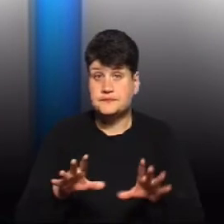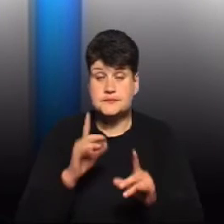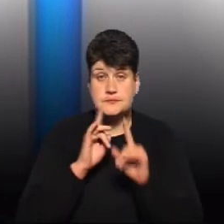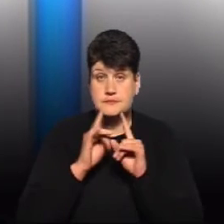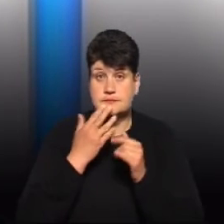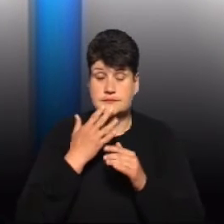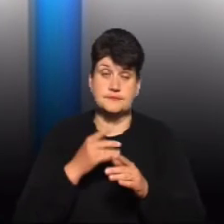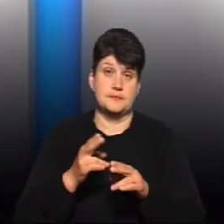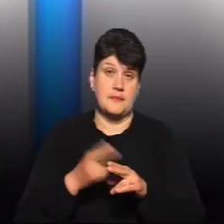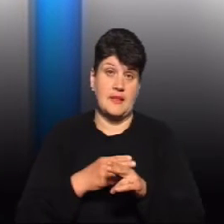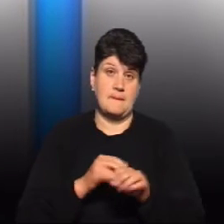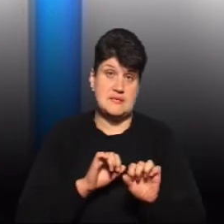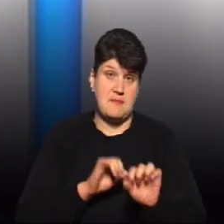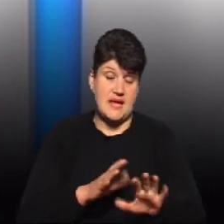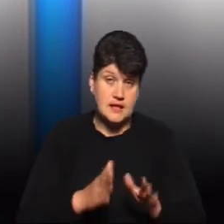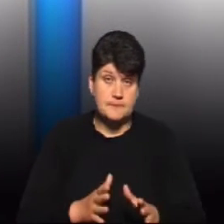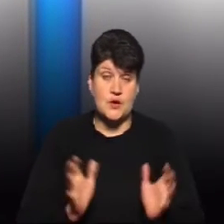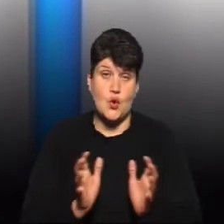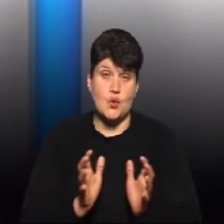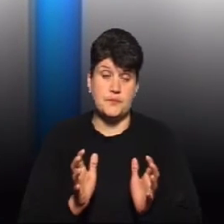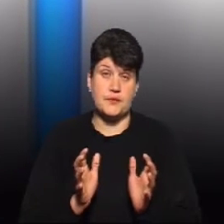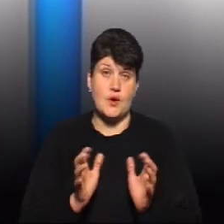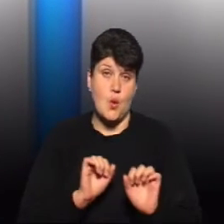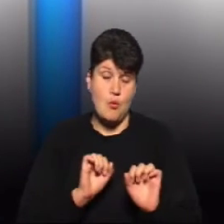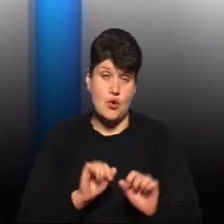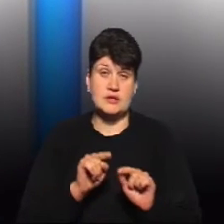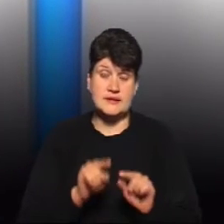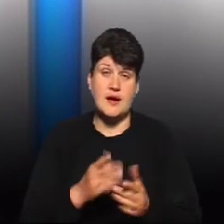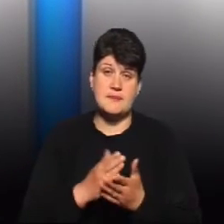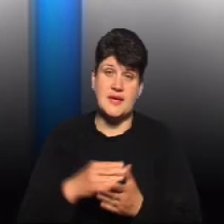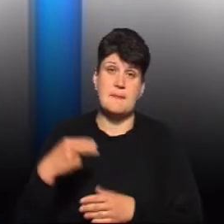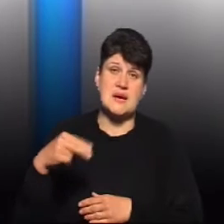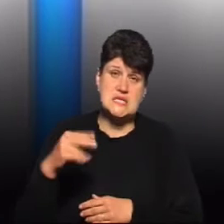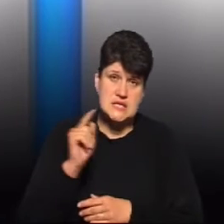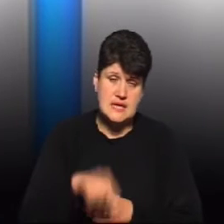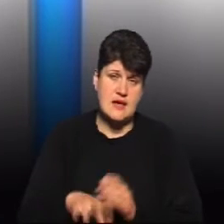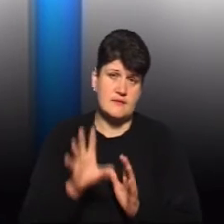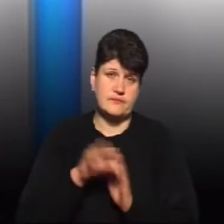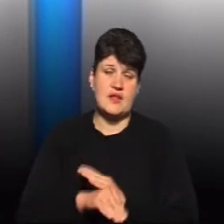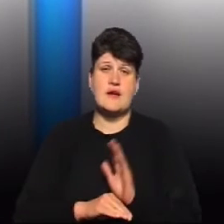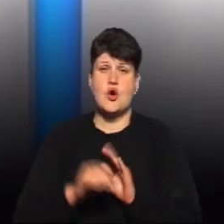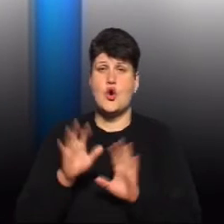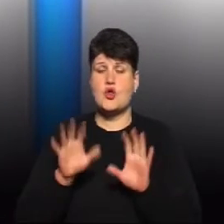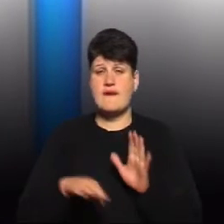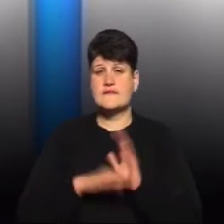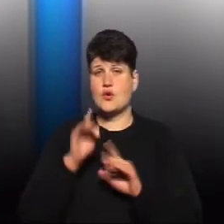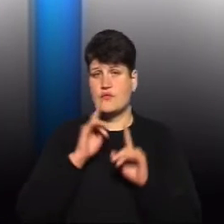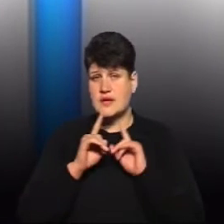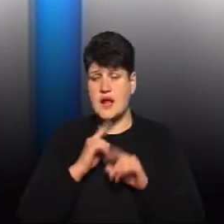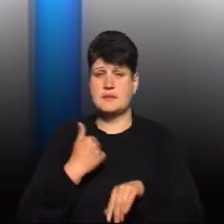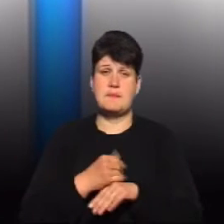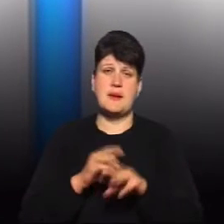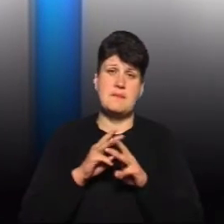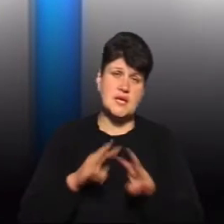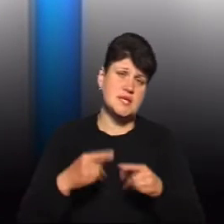це колективний орган, так, в якому, відповідно, є і президент, і голова Верховної Ради, і прем'єр-міністр, і інші силовики. Так?